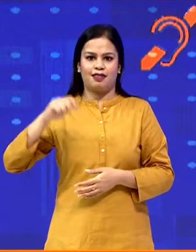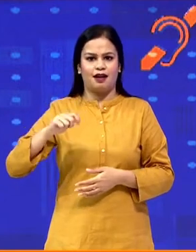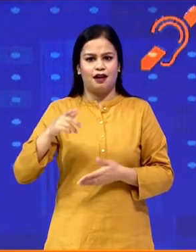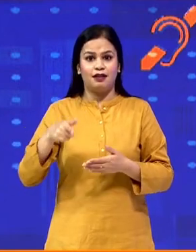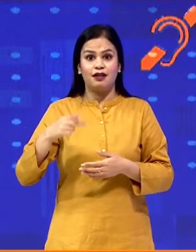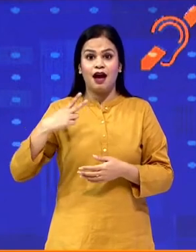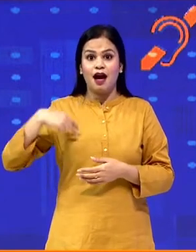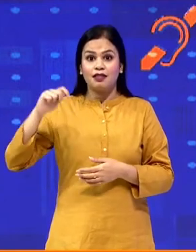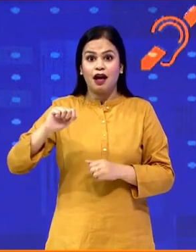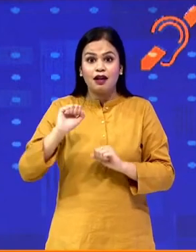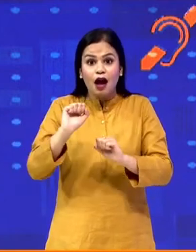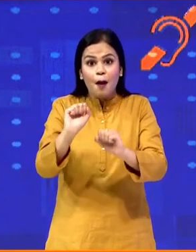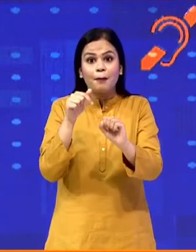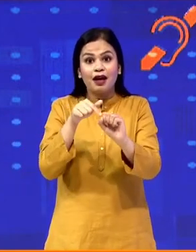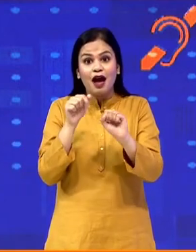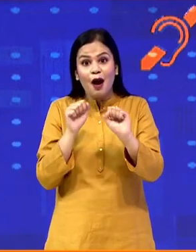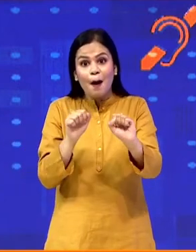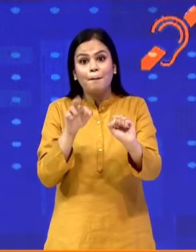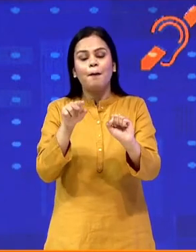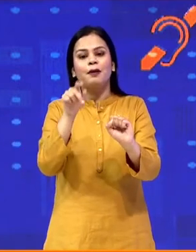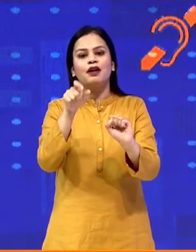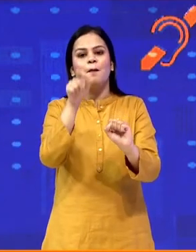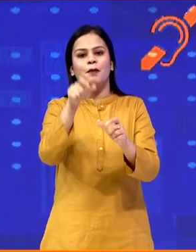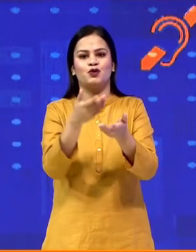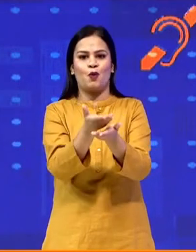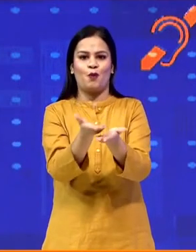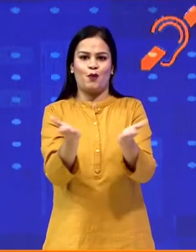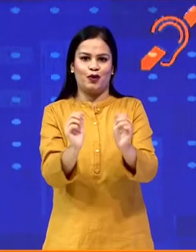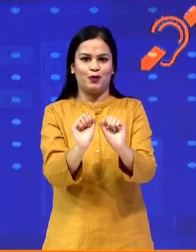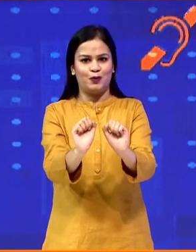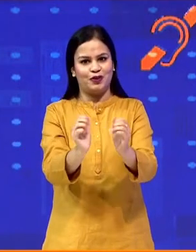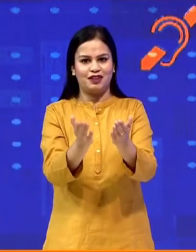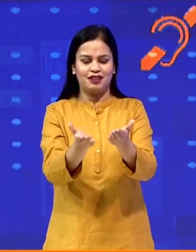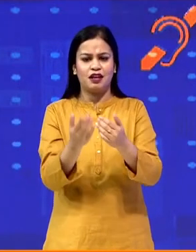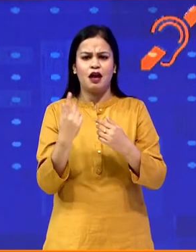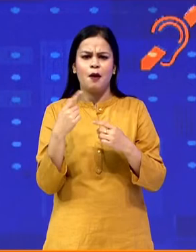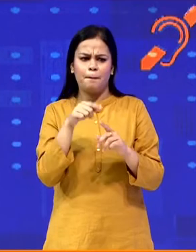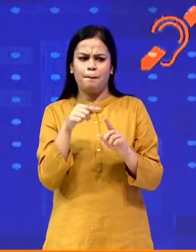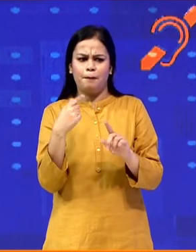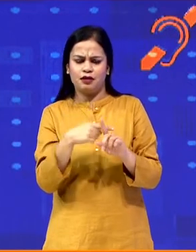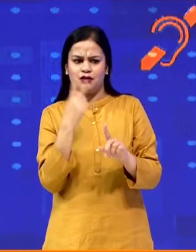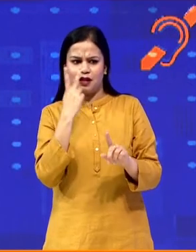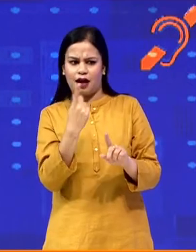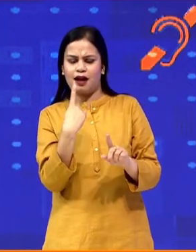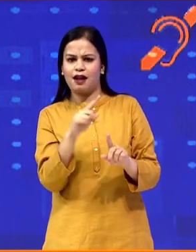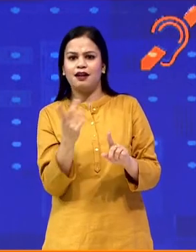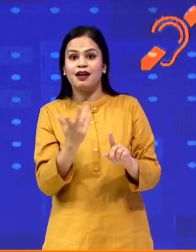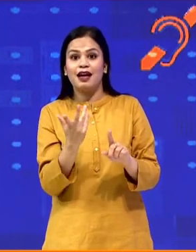जनता की अदालत और यह भी सही है